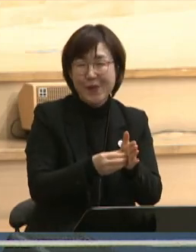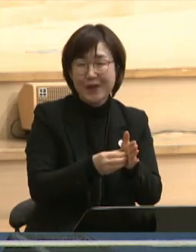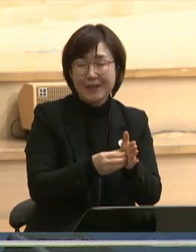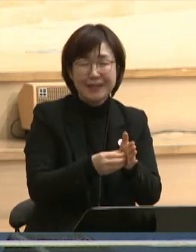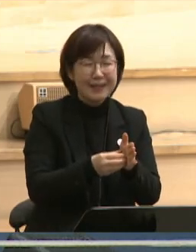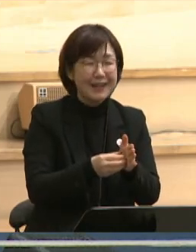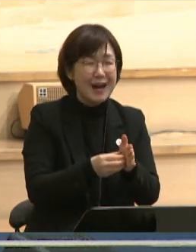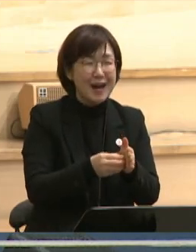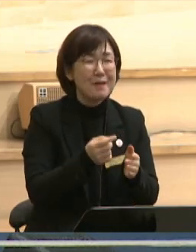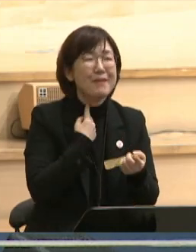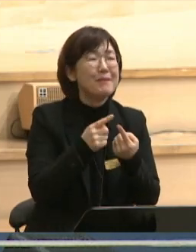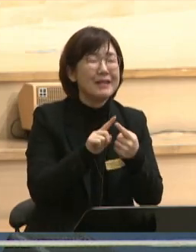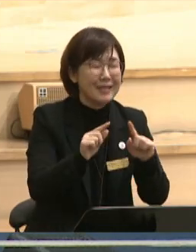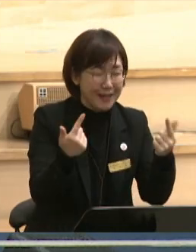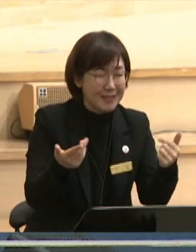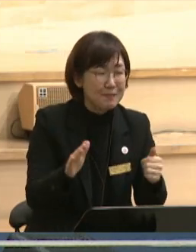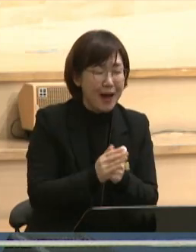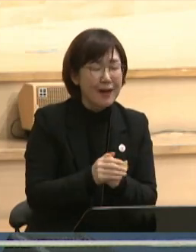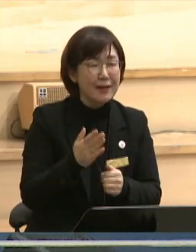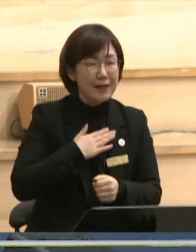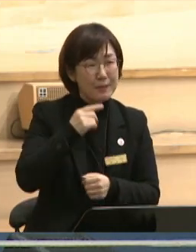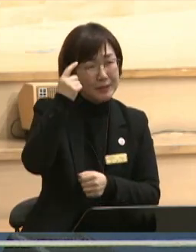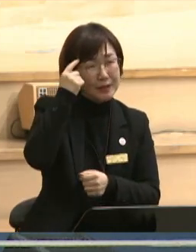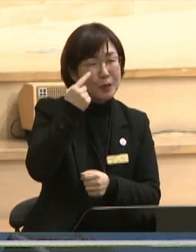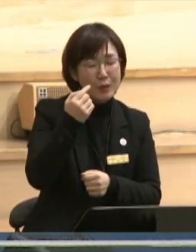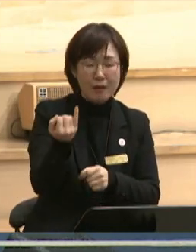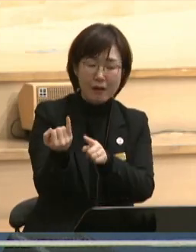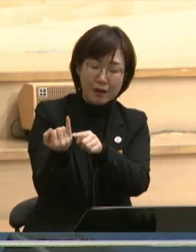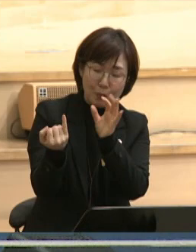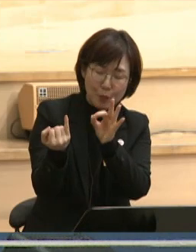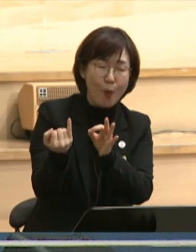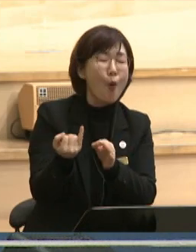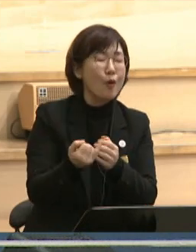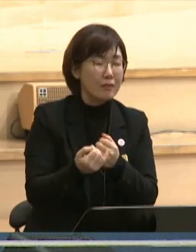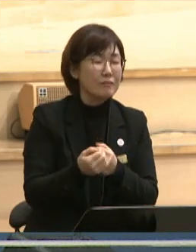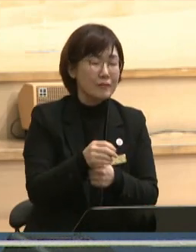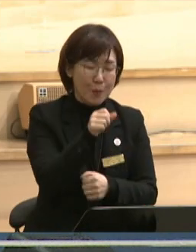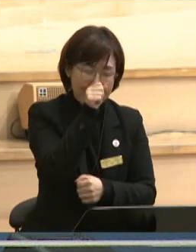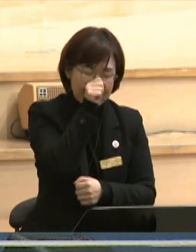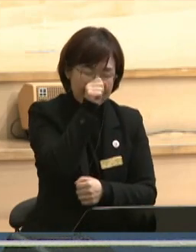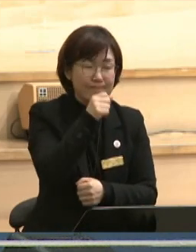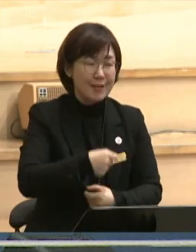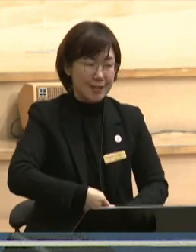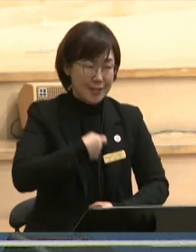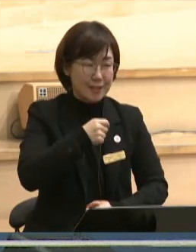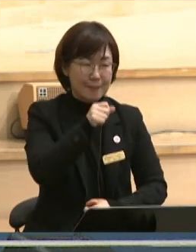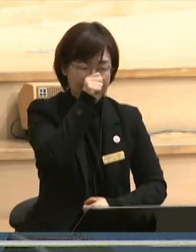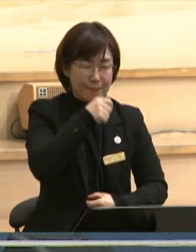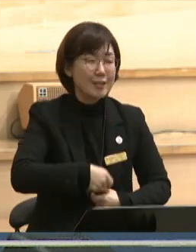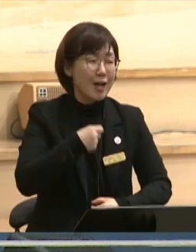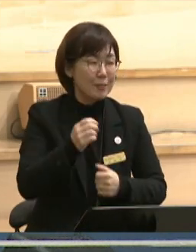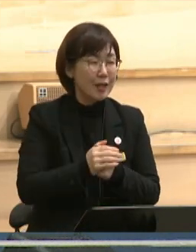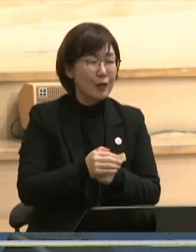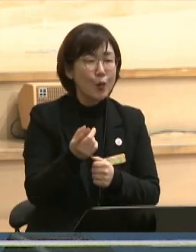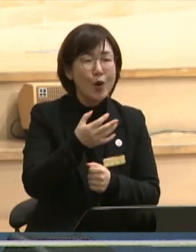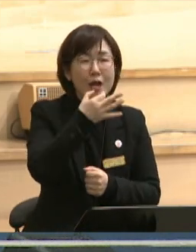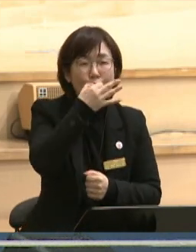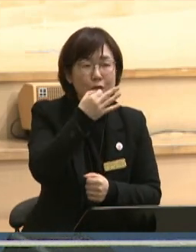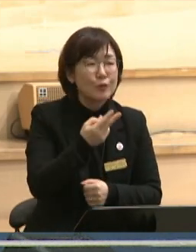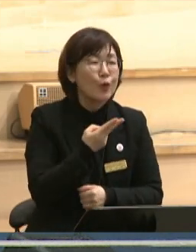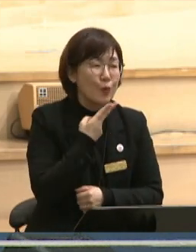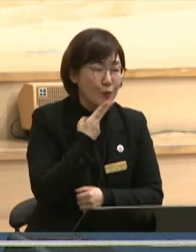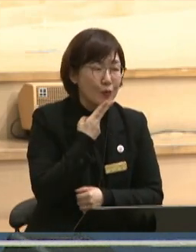이성적으로 생각을 해봐도 저희 아내가 정말 착해요 진짜 아실 분들은 아직 정말 착해요 그리고 욕심이 없어요 욕심이